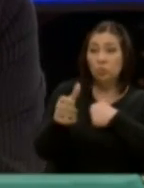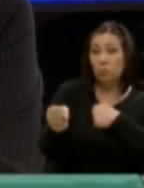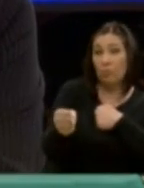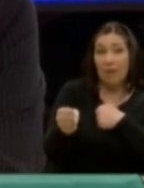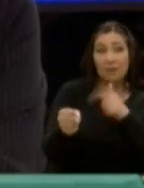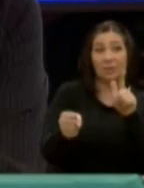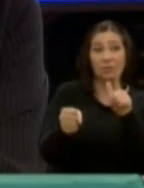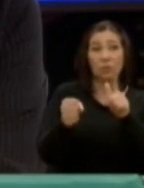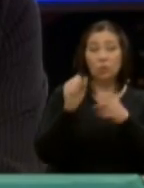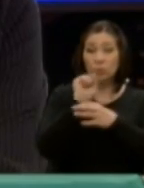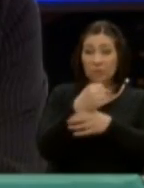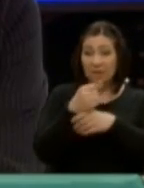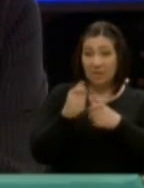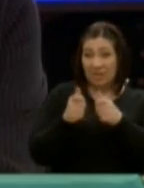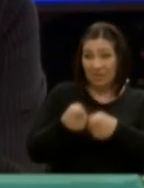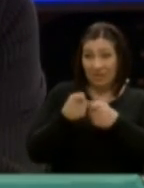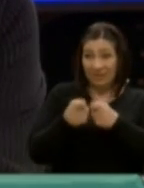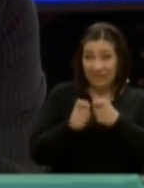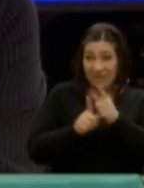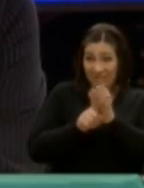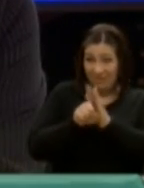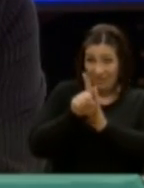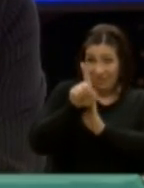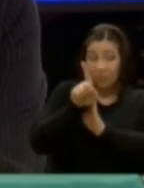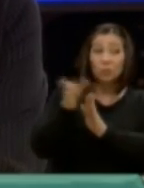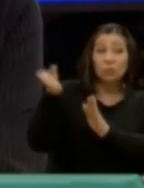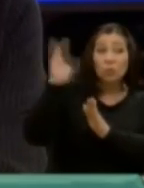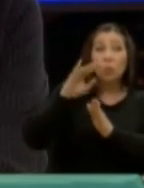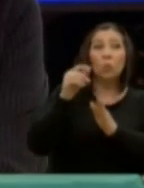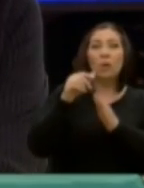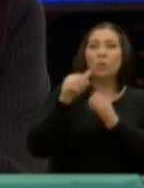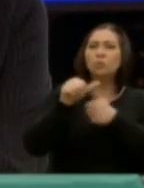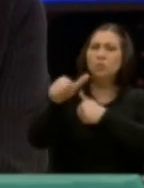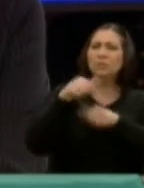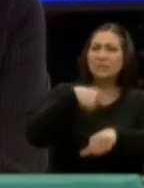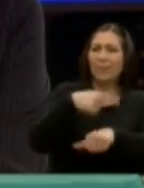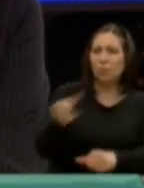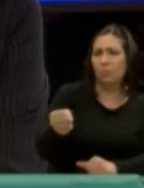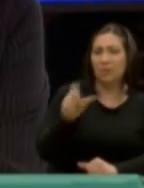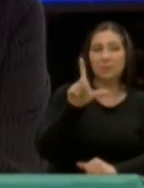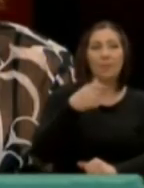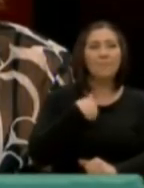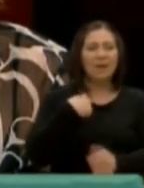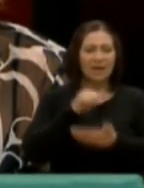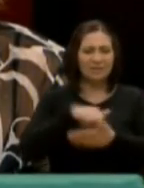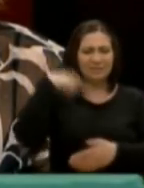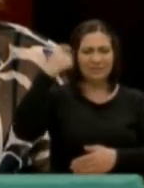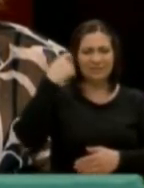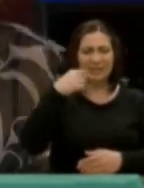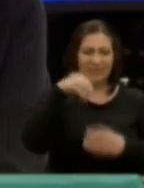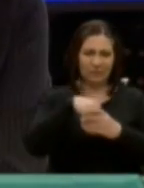Yani ustayı yetiştirmek zorundasınız. Yetiştirdikten sonra uzun süre tutmak zorundasınız. Halbuki ben medyadan şunu biliyorum. Medyada,